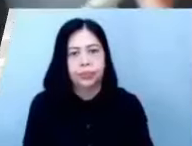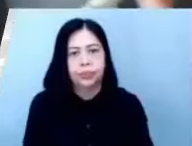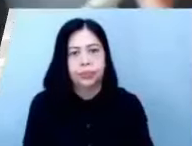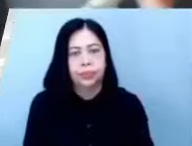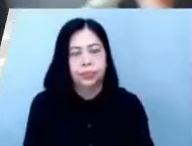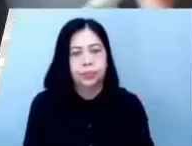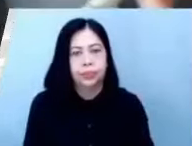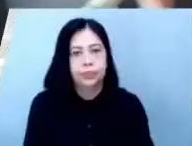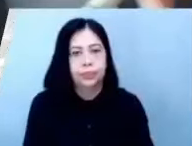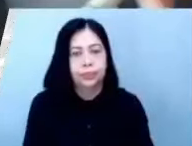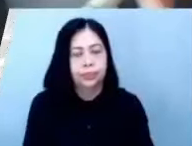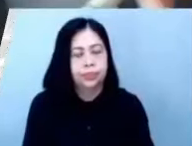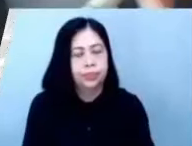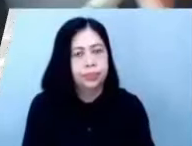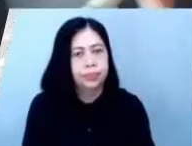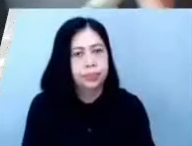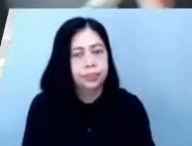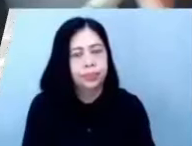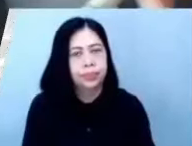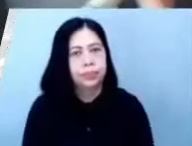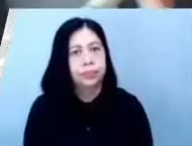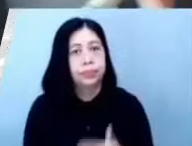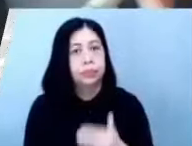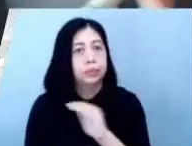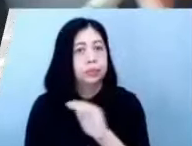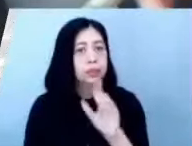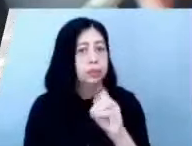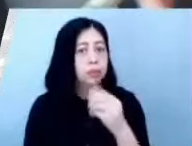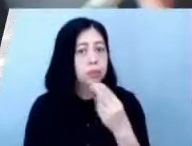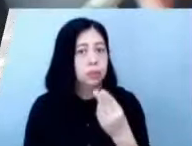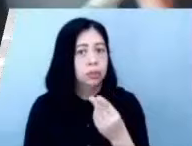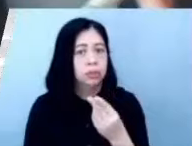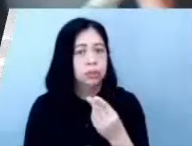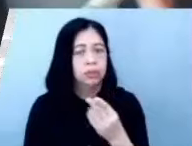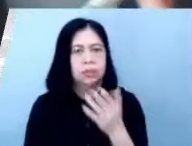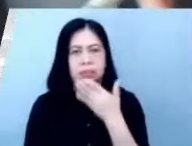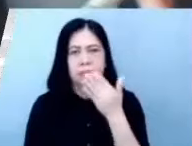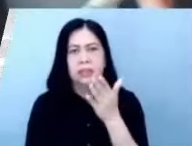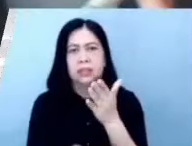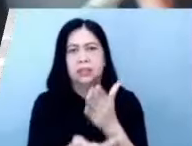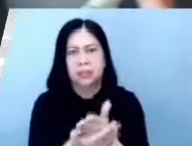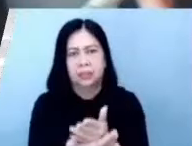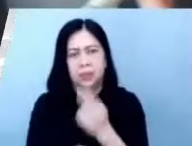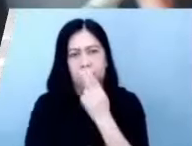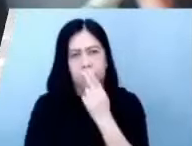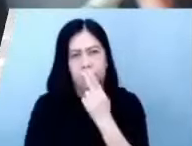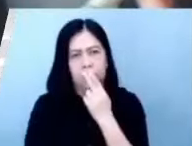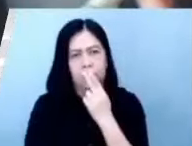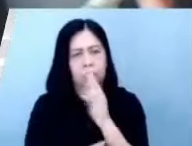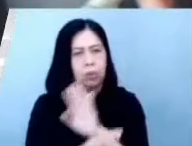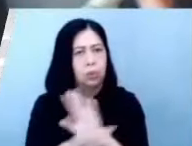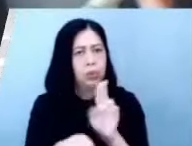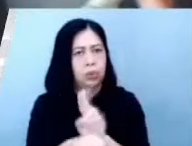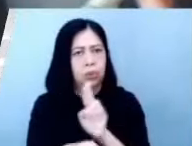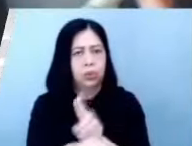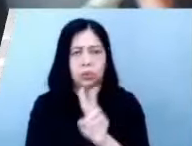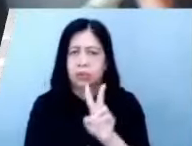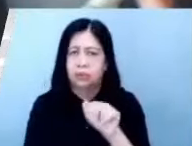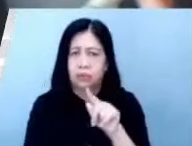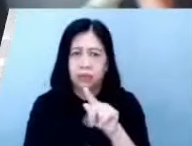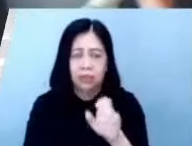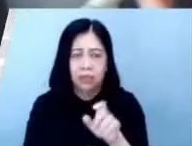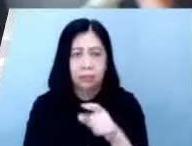Muling nanawagan ang Department of Health sa publiko na tumigil sa paninigarilyo at huwag ding gumamit ng vape. Base sa isang pag-aaral,